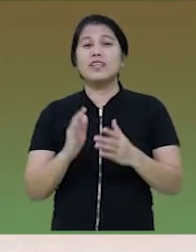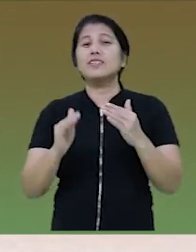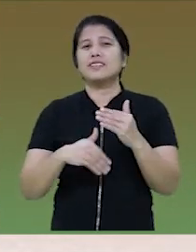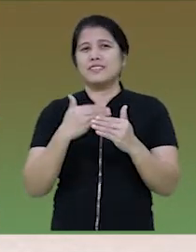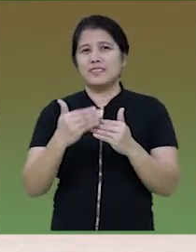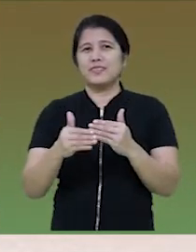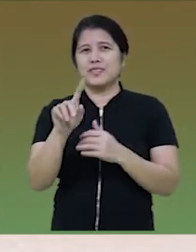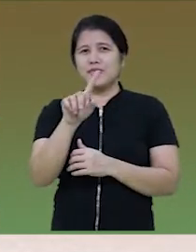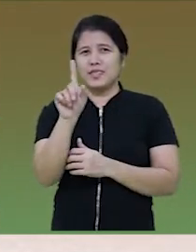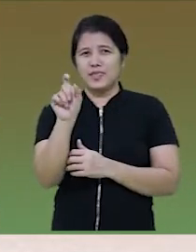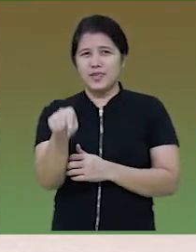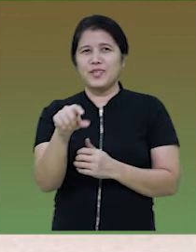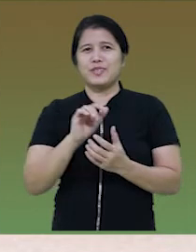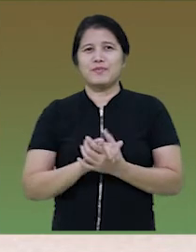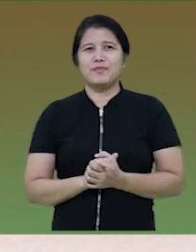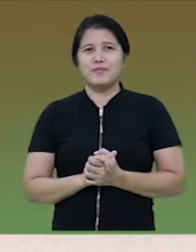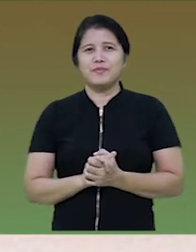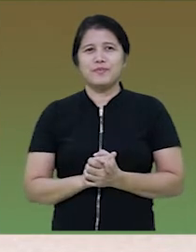Susunod na tanong,